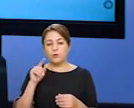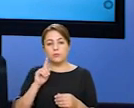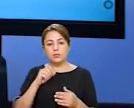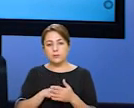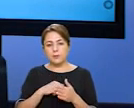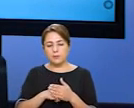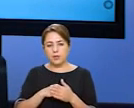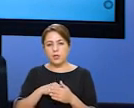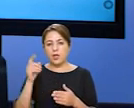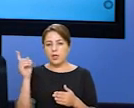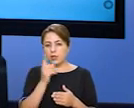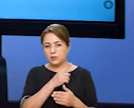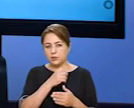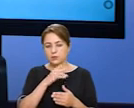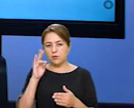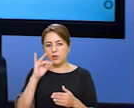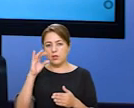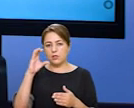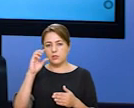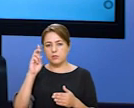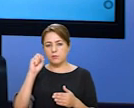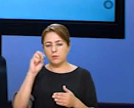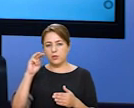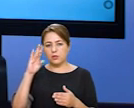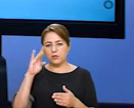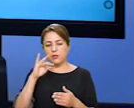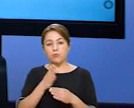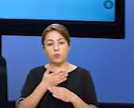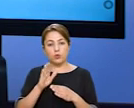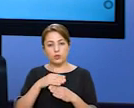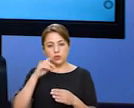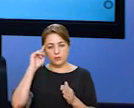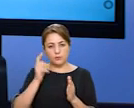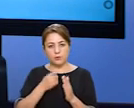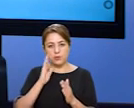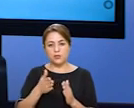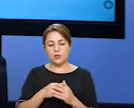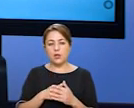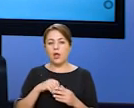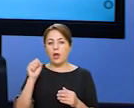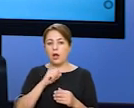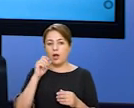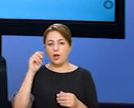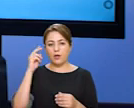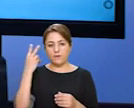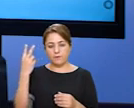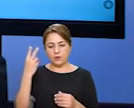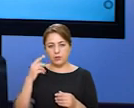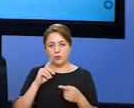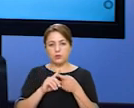chizig'imiz bizga nisbatni, ya'ni bo'lishni anglatar edi. Va keyingisi